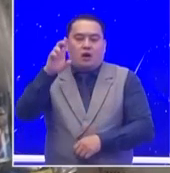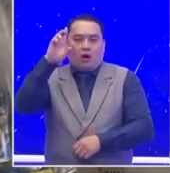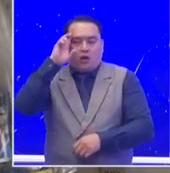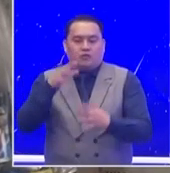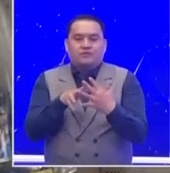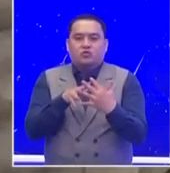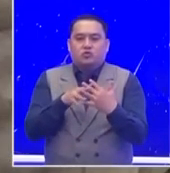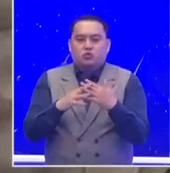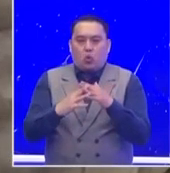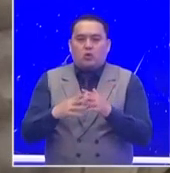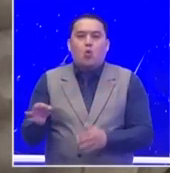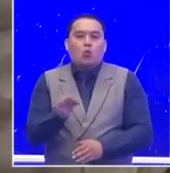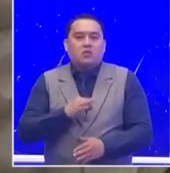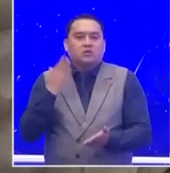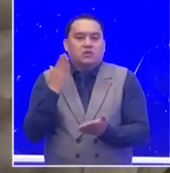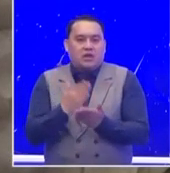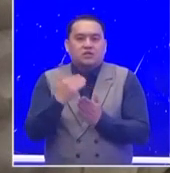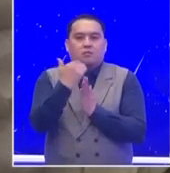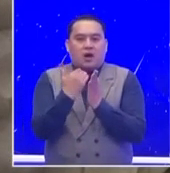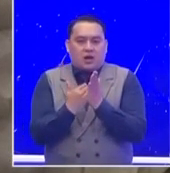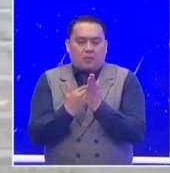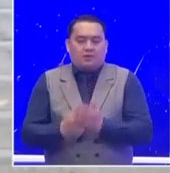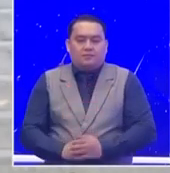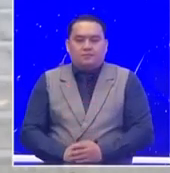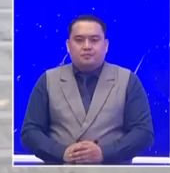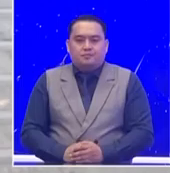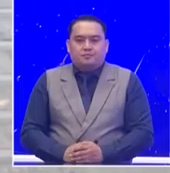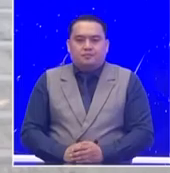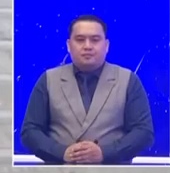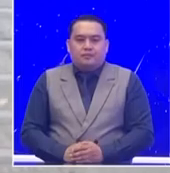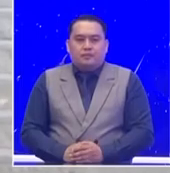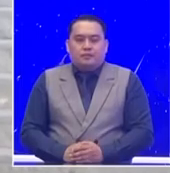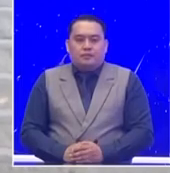сел региона. В области уже есть программа реагирования. Это